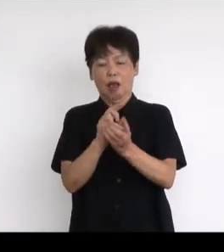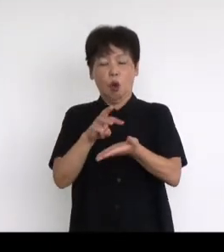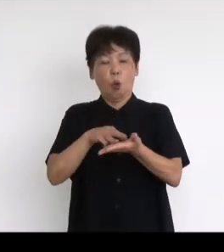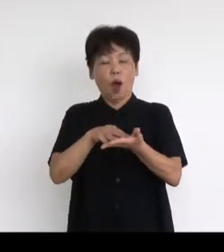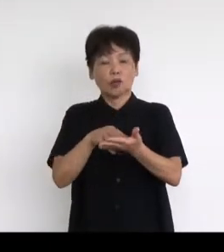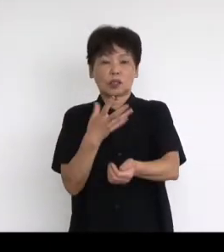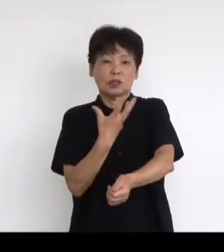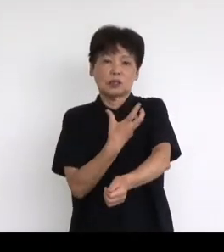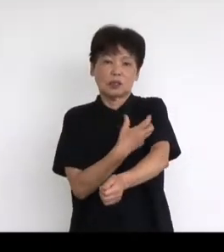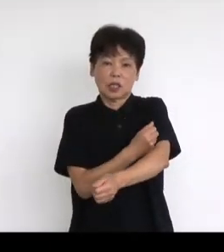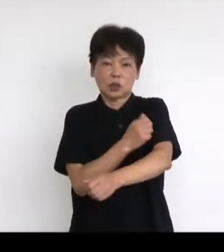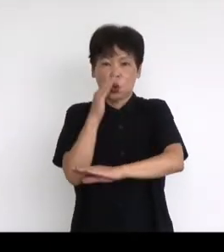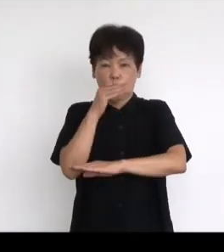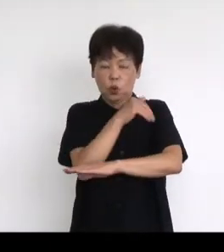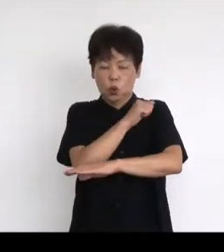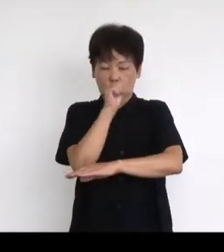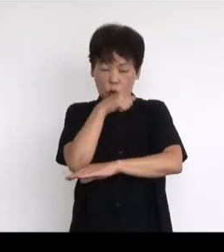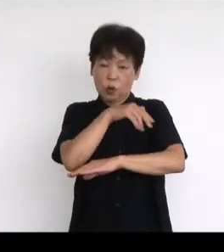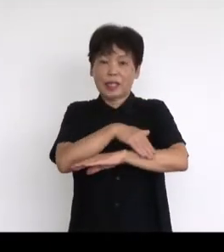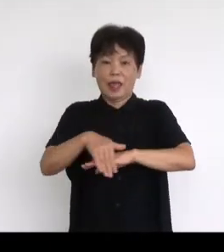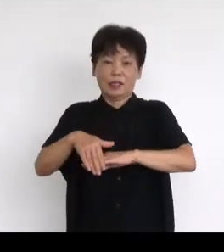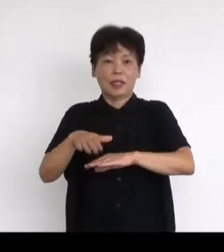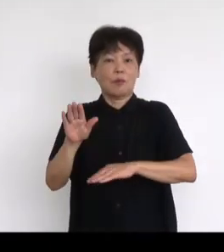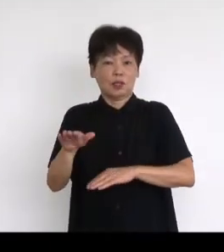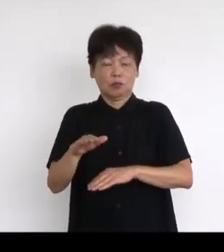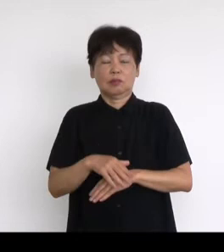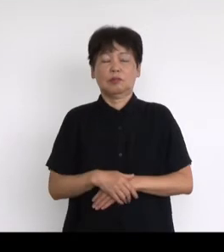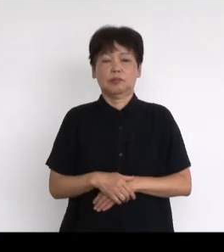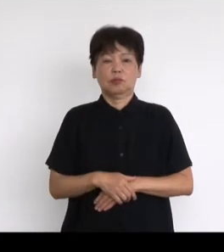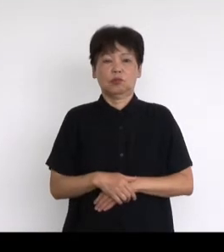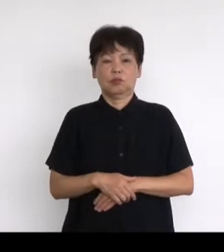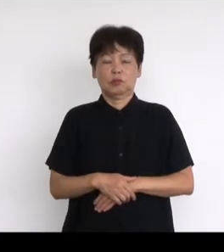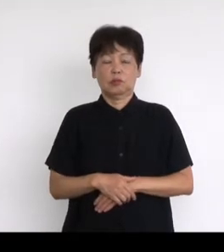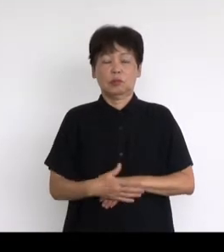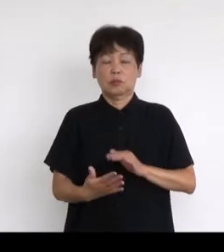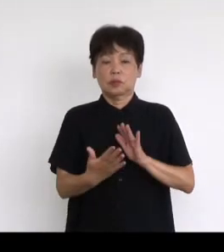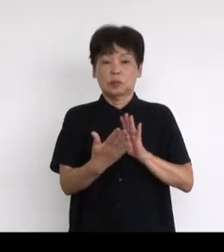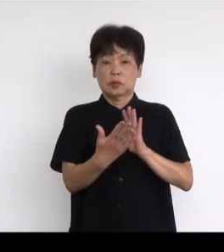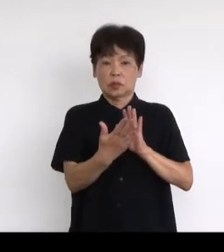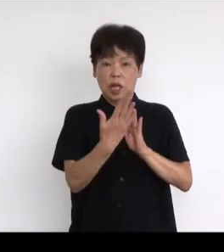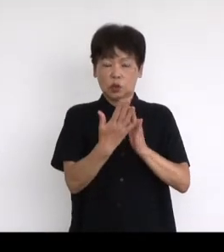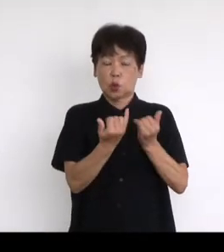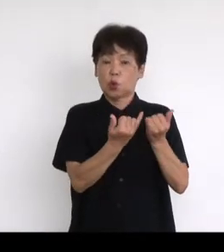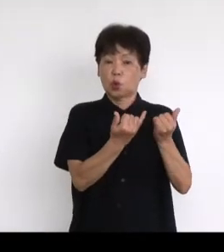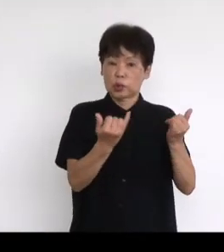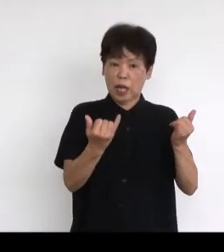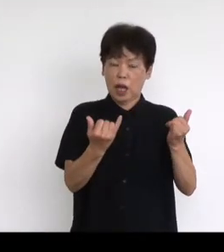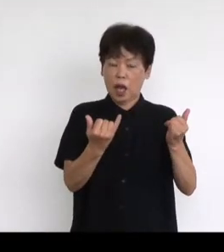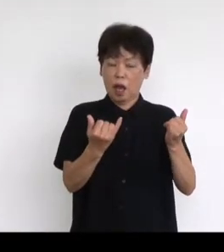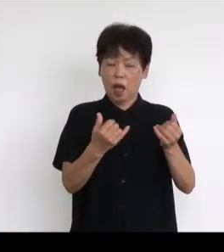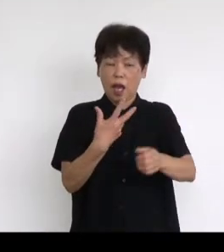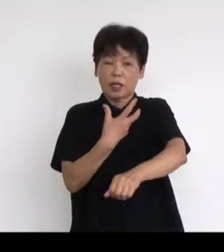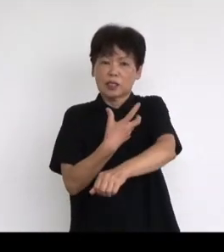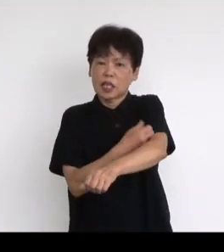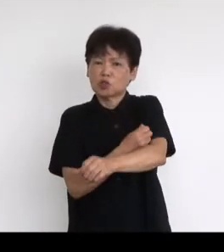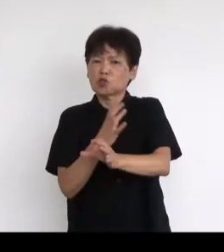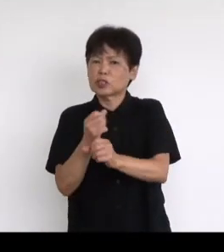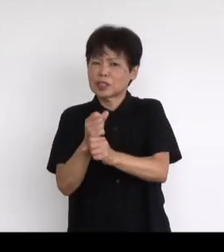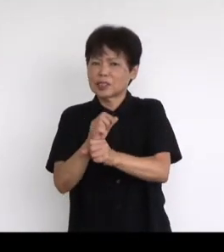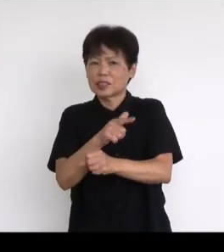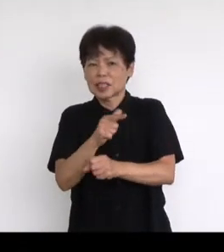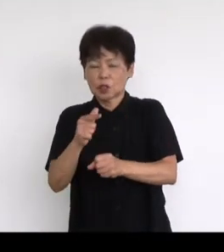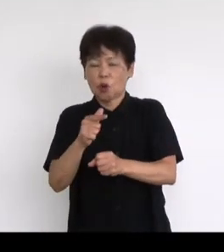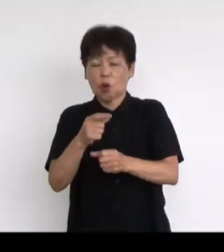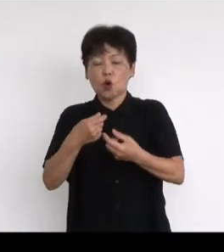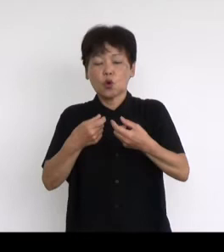チン接種を予定しています。対象者や実施時期など詳細が決まり次